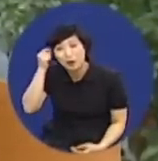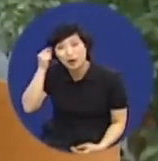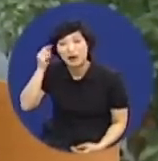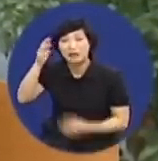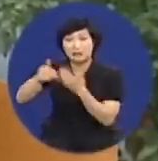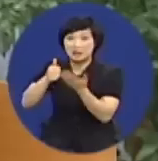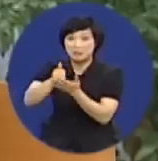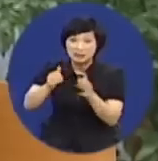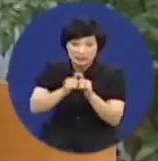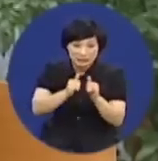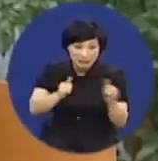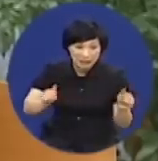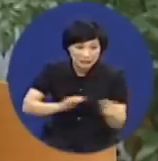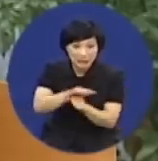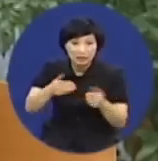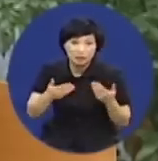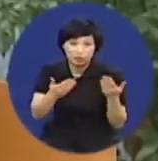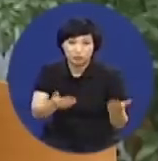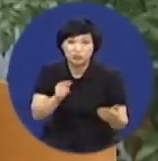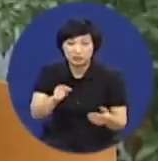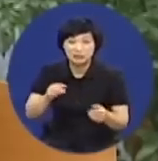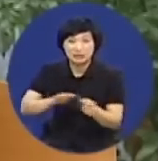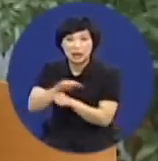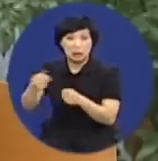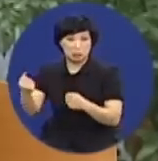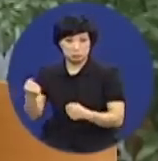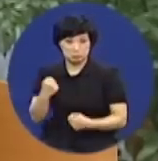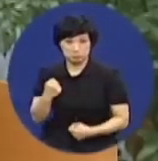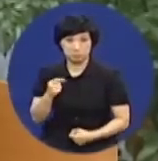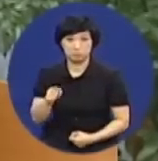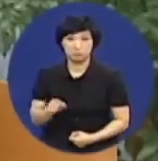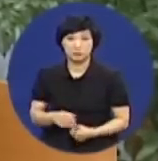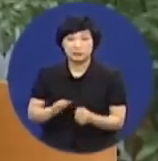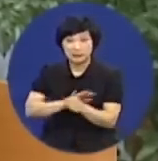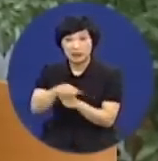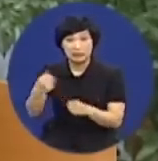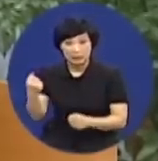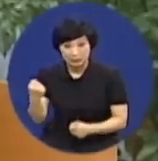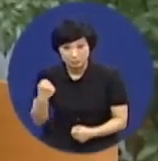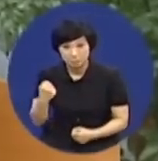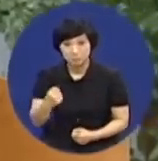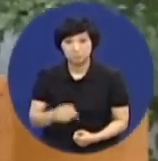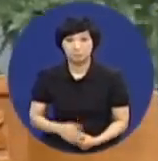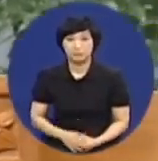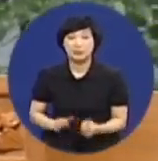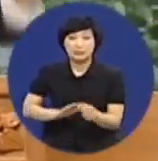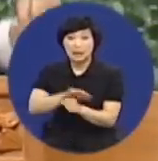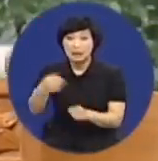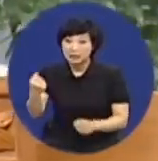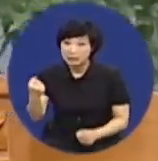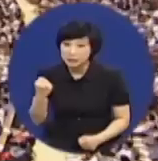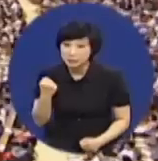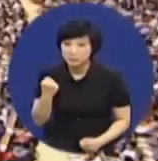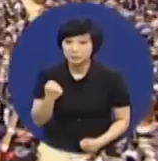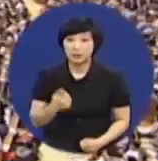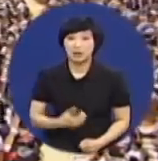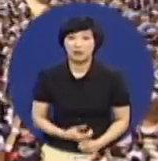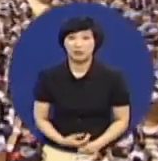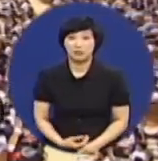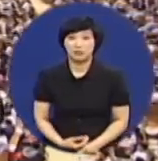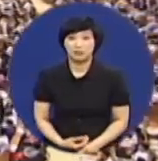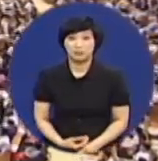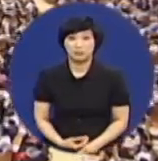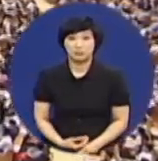はなぜでしょうか？神様が人間を愛する力なのです。力なのです。力です